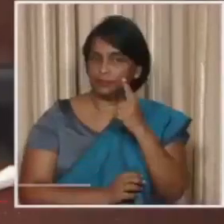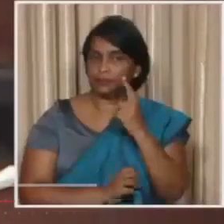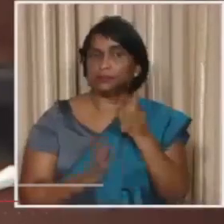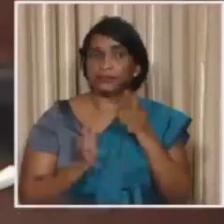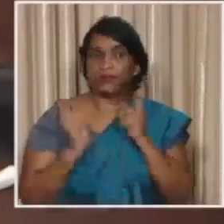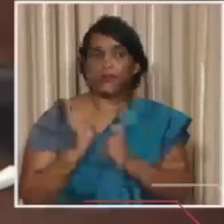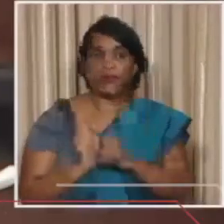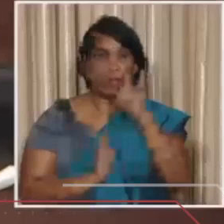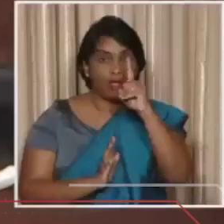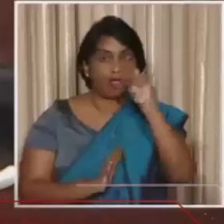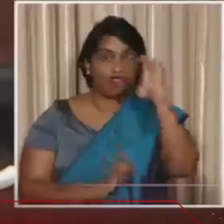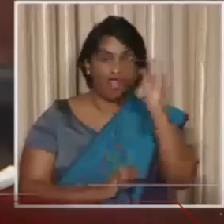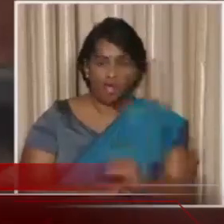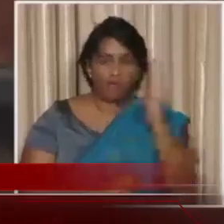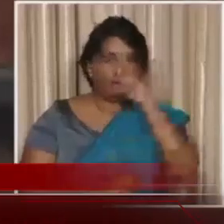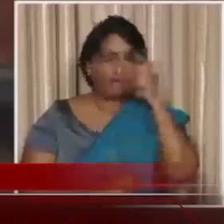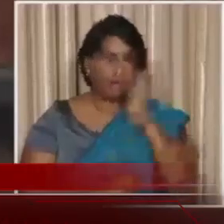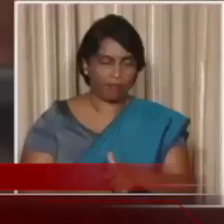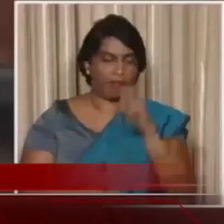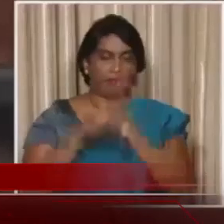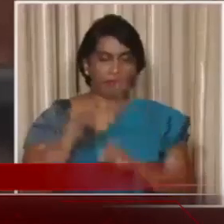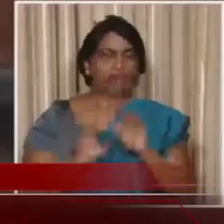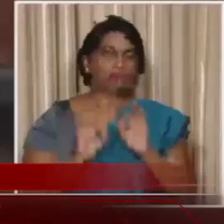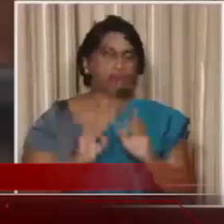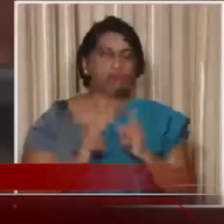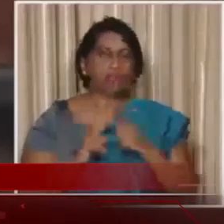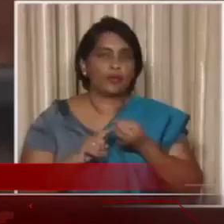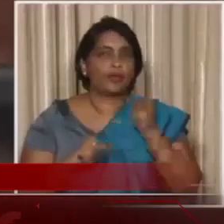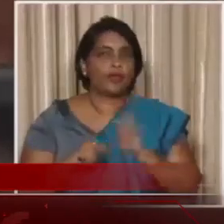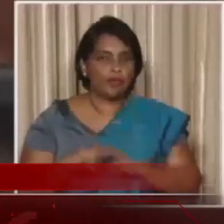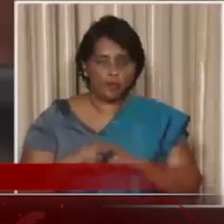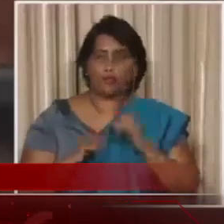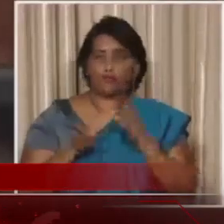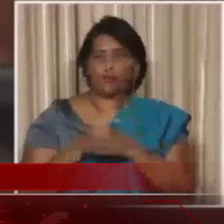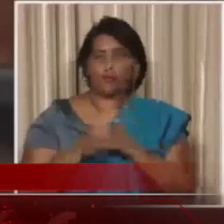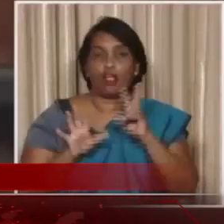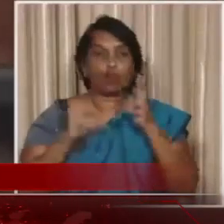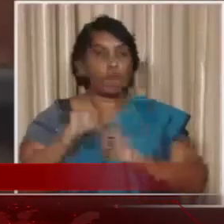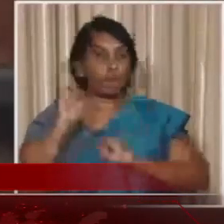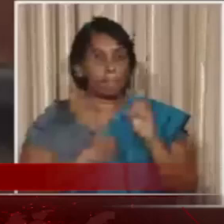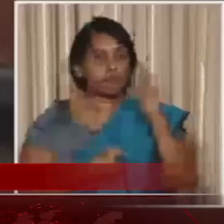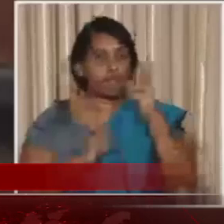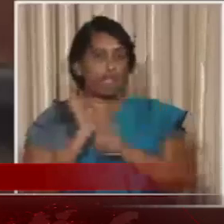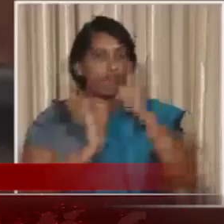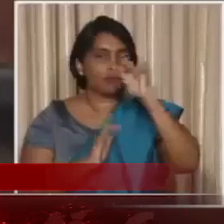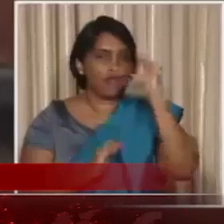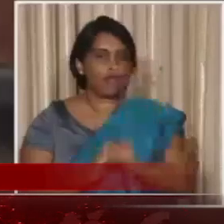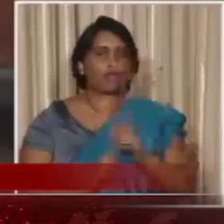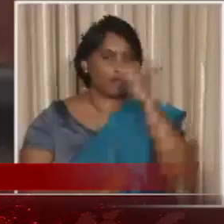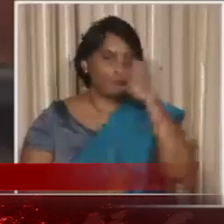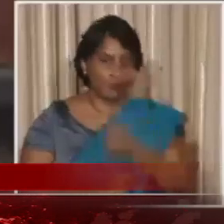රුපියල් ලක්ෂයට වඩා අඩුවෙන් වැටුප් ලබන අය. සාමාන්‍යයෙන් ගත්තොත් සේවකර සාධකාරම් වලින් 80%ක් වගේ ඉන්නේ මේ පිරිස. දෙක